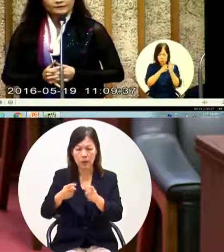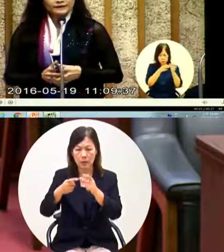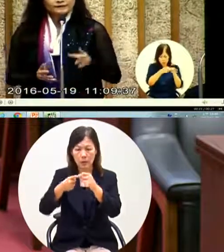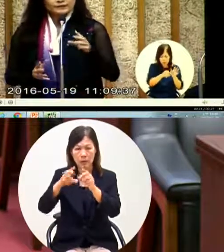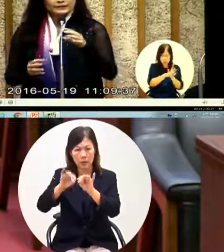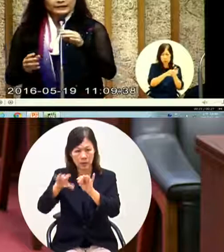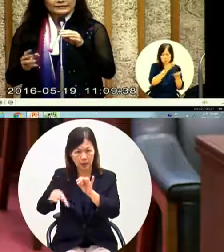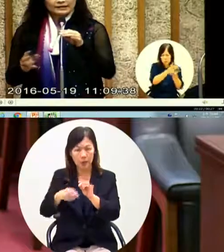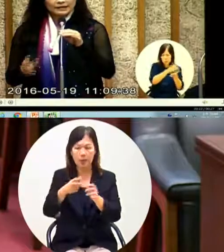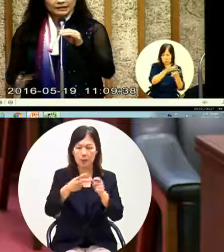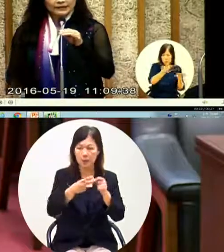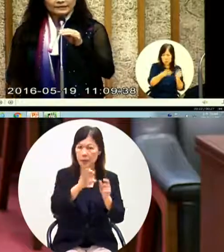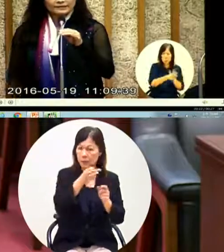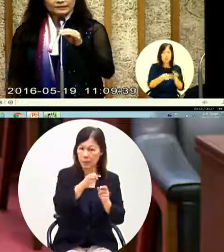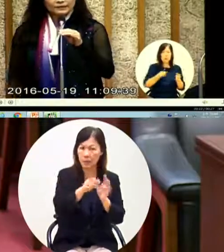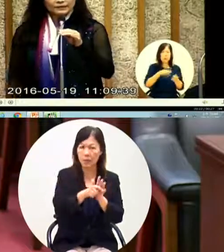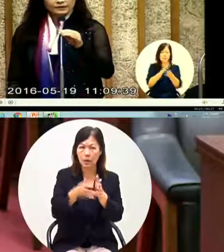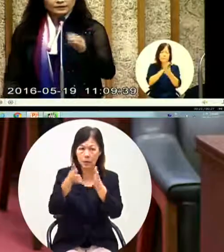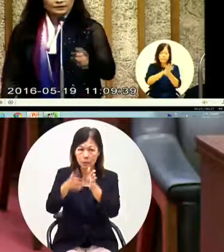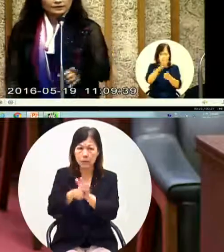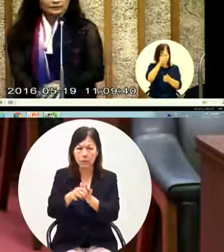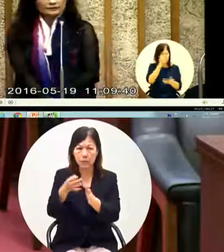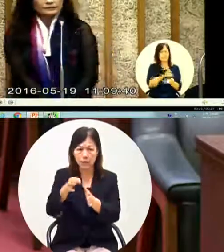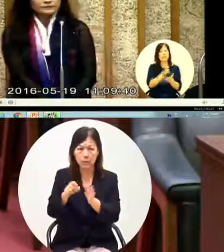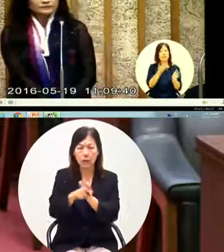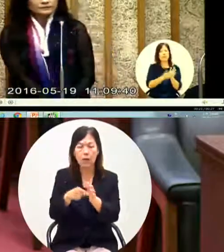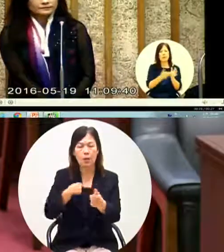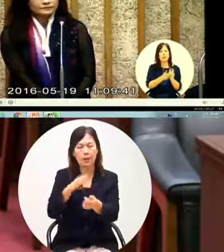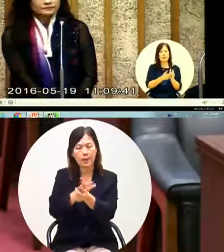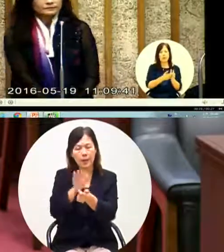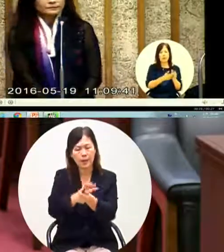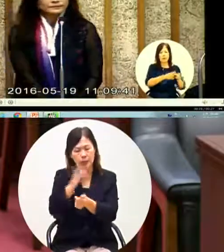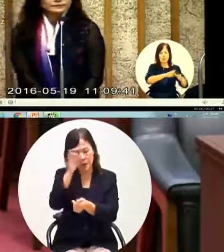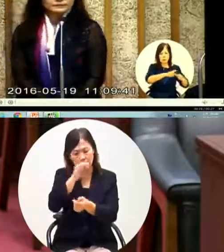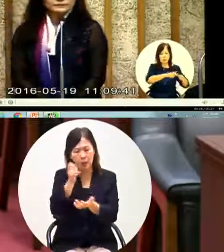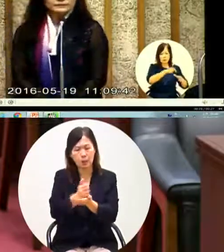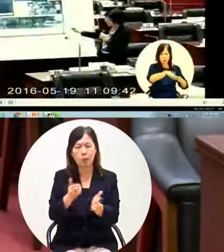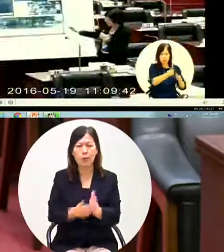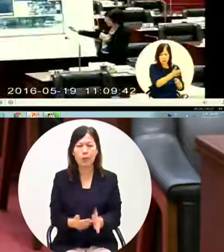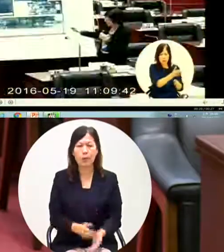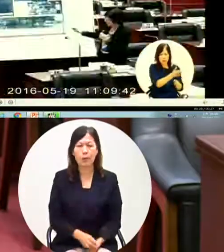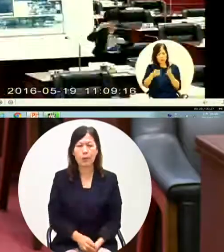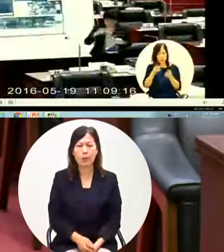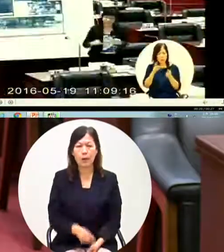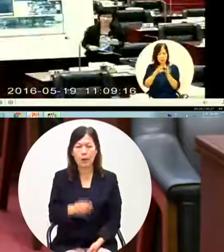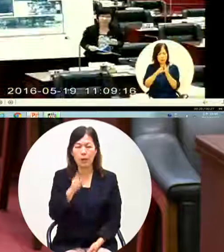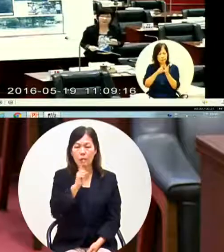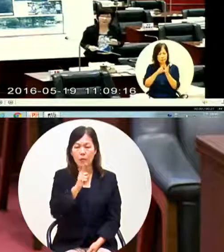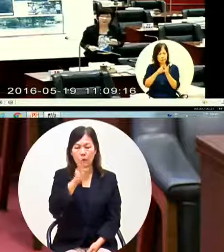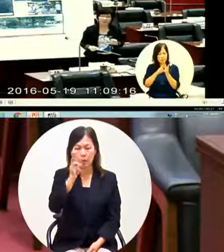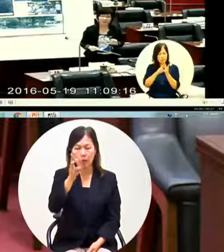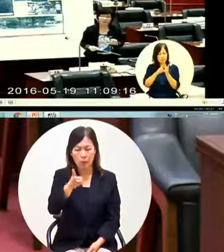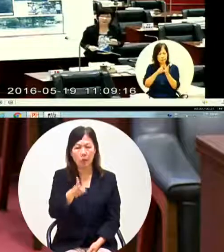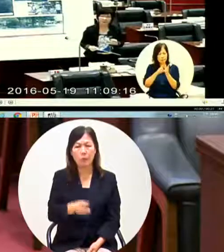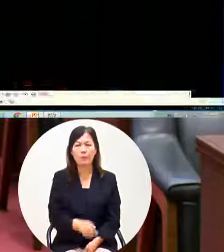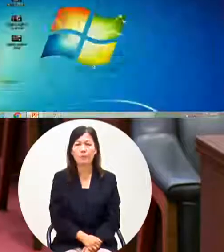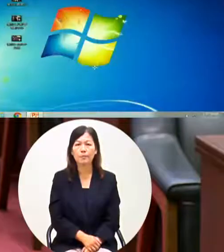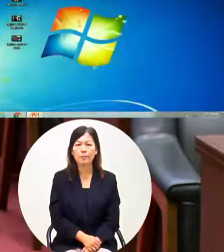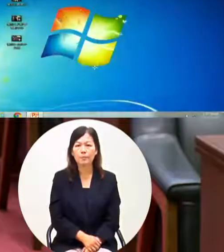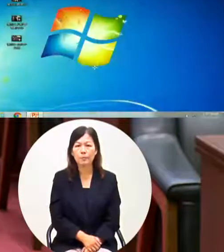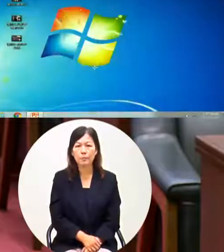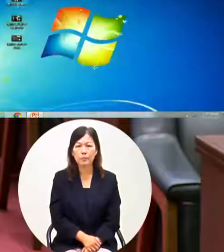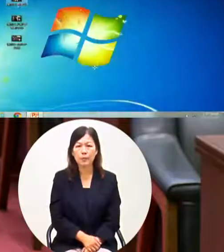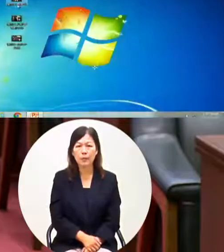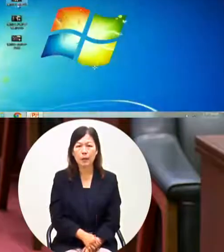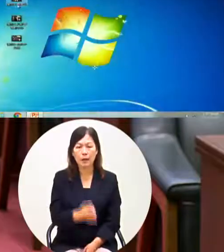方案的部分， 局长，本席已经帮你找好了，在三峡公园旁边这个地方。 okay， 可以了， 这边有件卡 可以了。再播放下一个影音档，